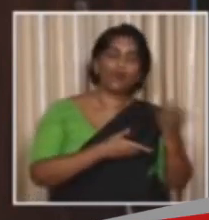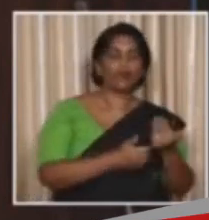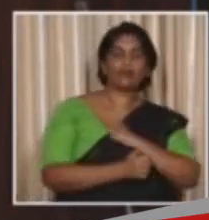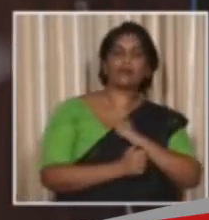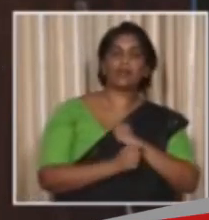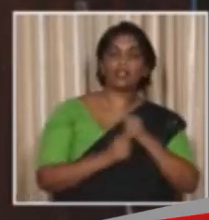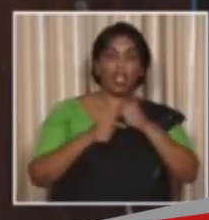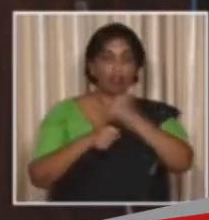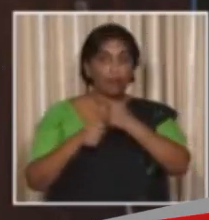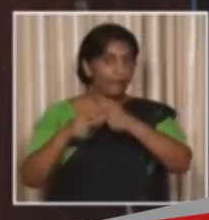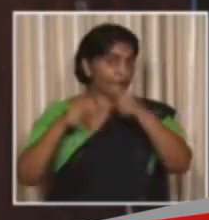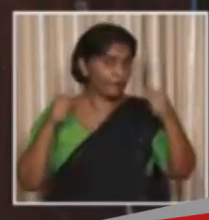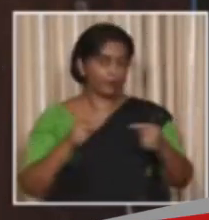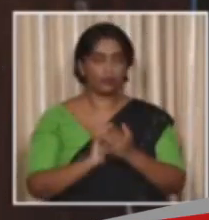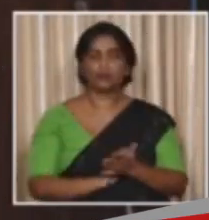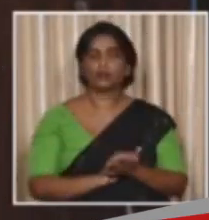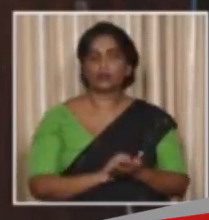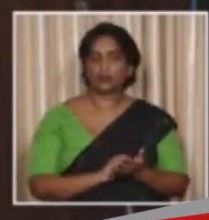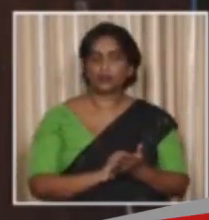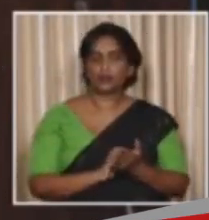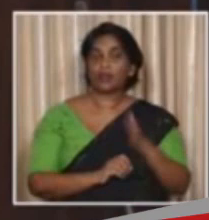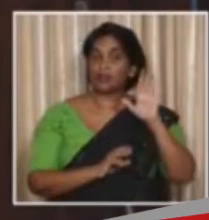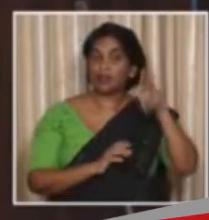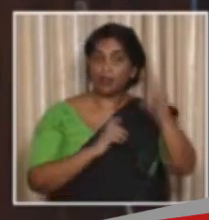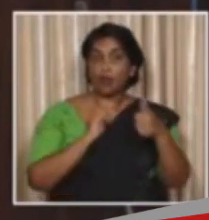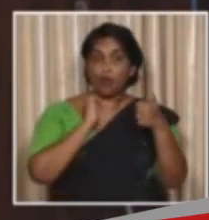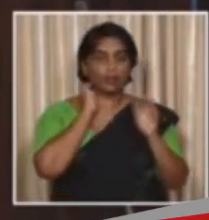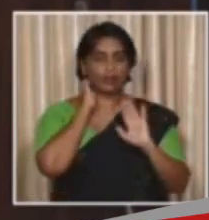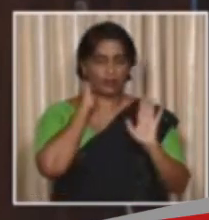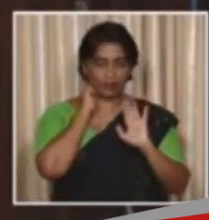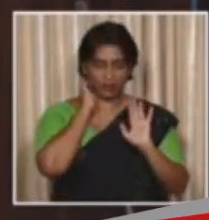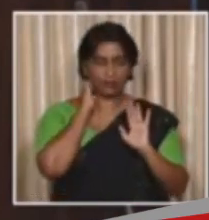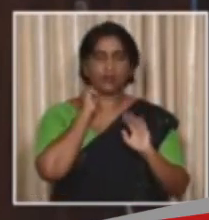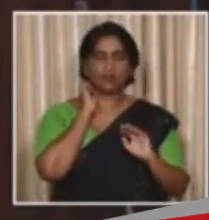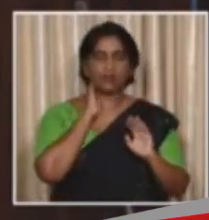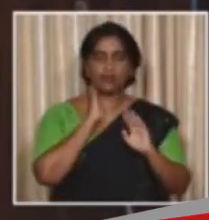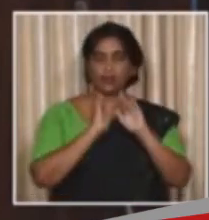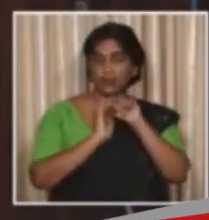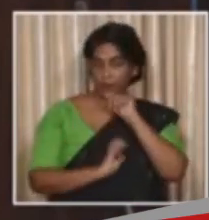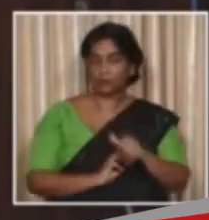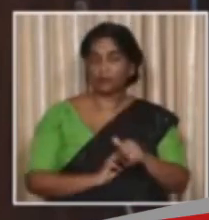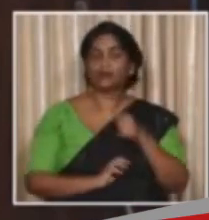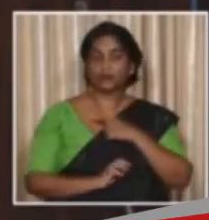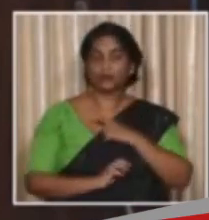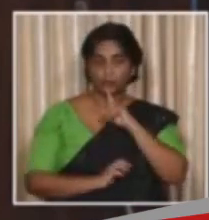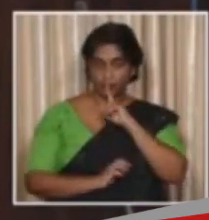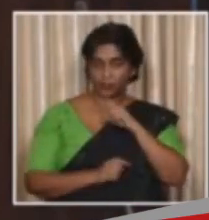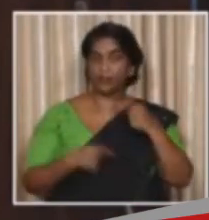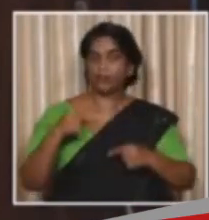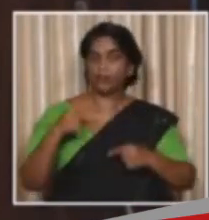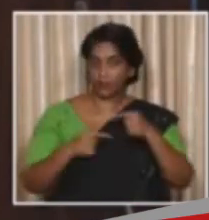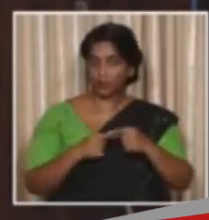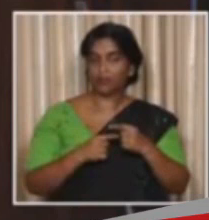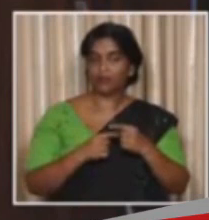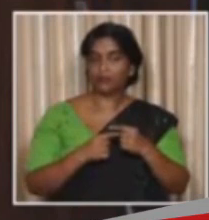ආණ්ඩුවට විරුද්ධ නම් ඕන බෝල් එකට බැට් කරනවා ආණ්ඩුවට විරුද්ධ නම් එහෙම නැතුව එතුමා හොඳ ඉඳා නෙමෙයි ඉතාමත් පෑදිලි